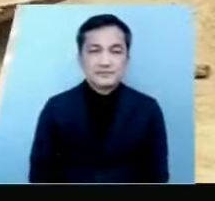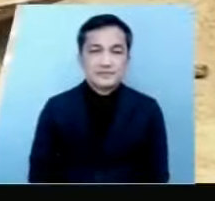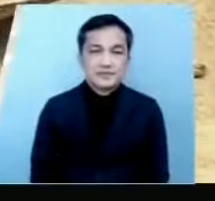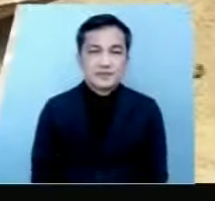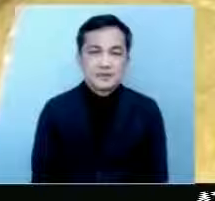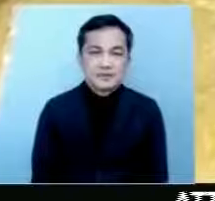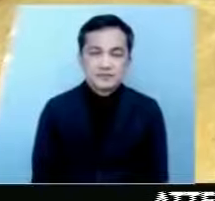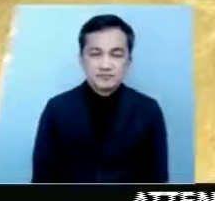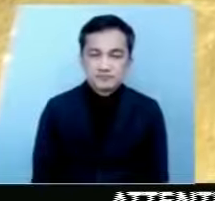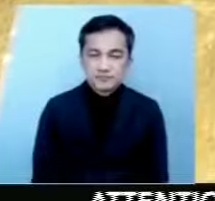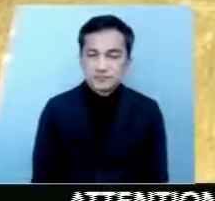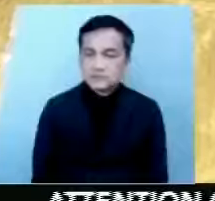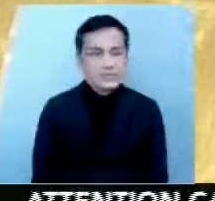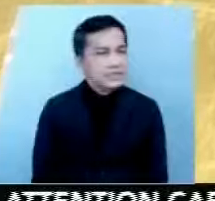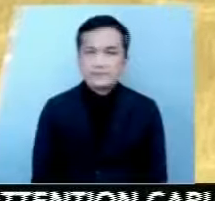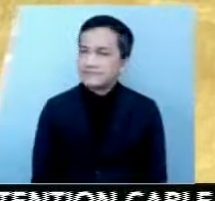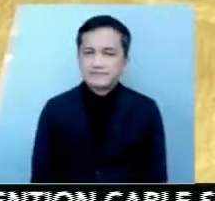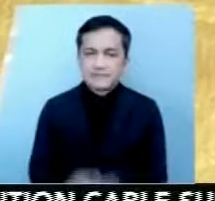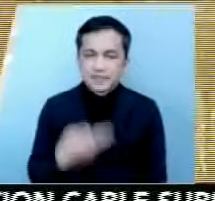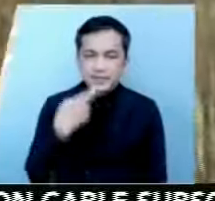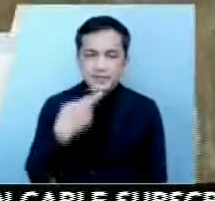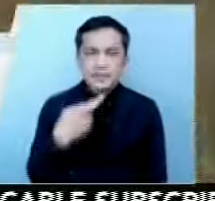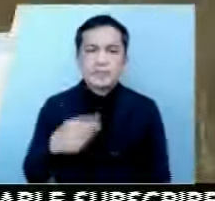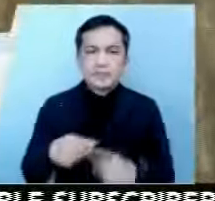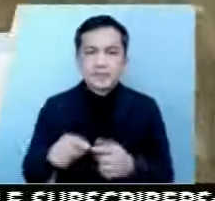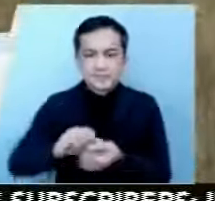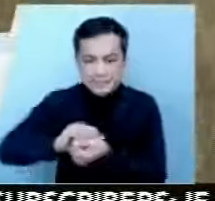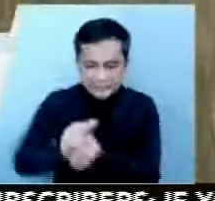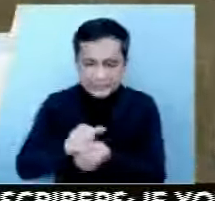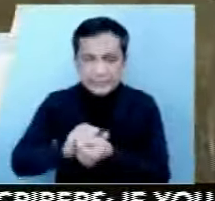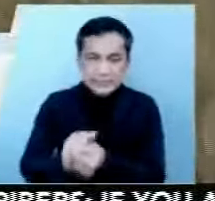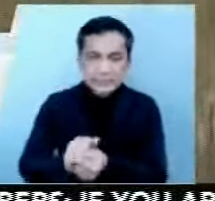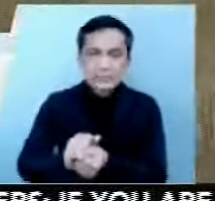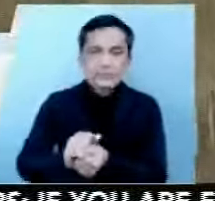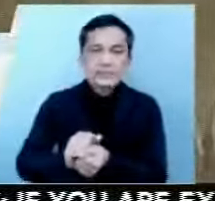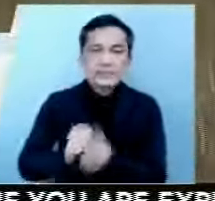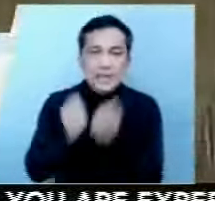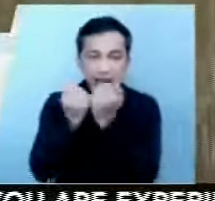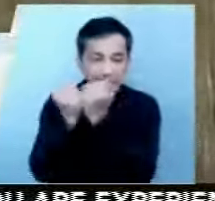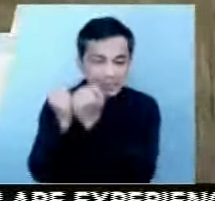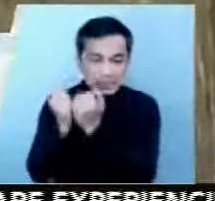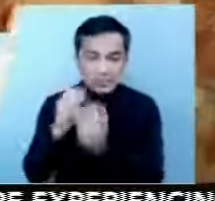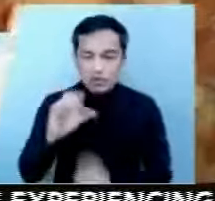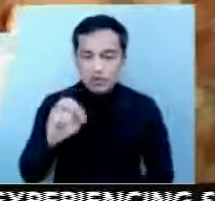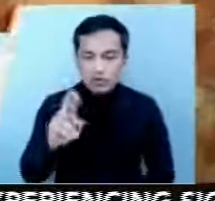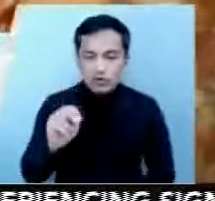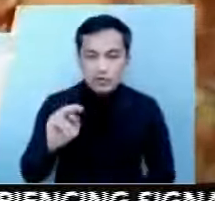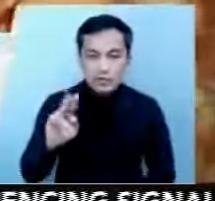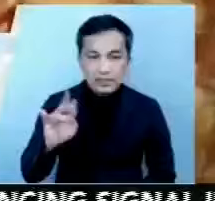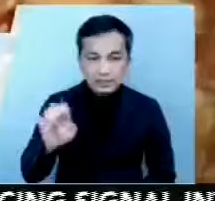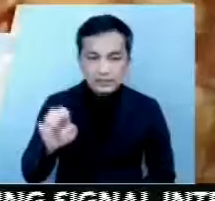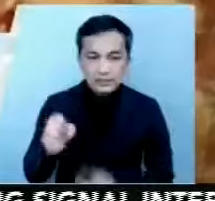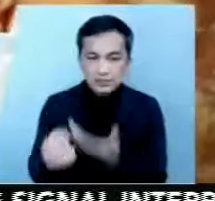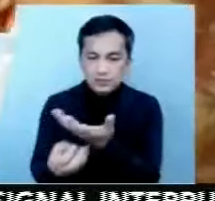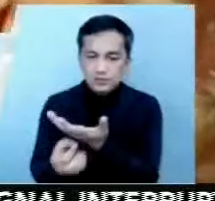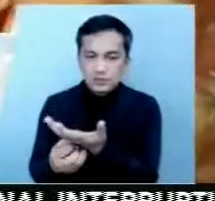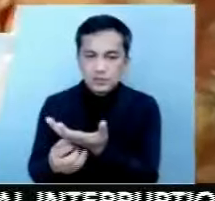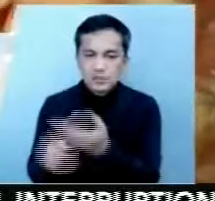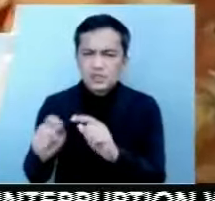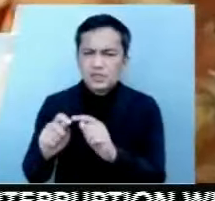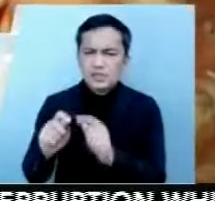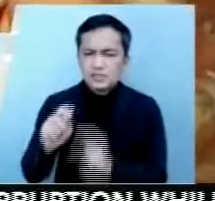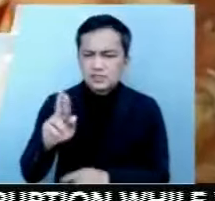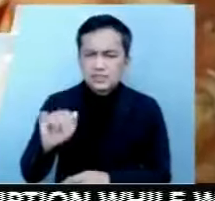Hindi bigas, kundi giniling na mais o corn rice ang isinasaing ng tribong Lambangian sa South